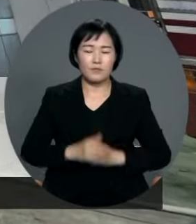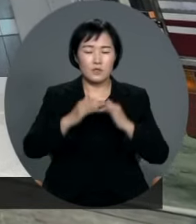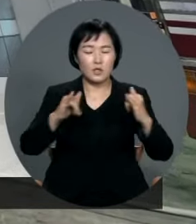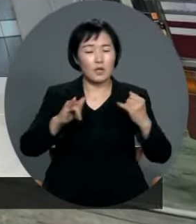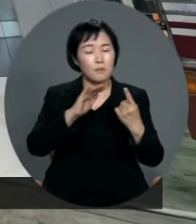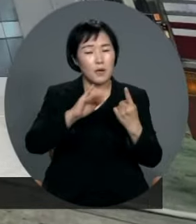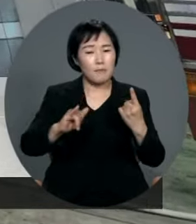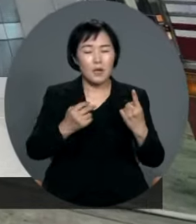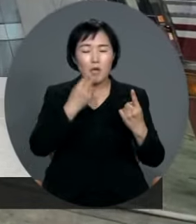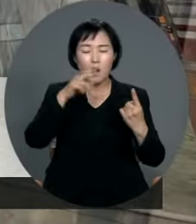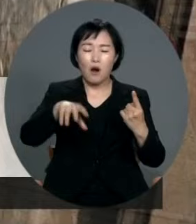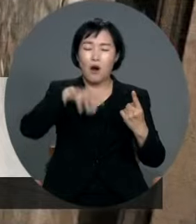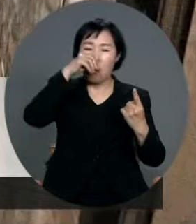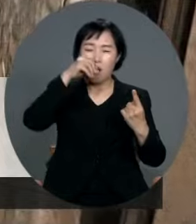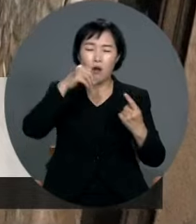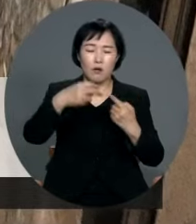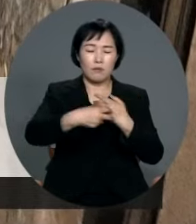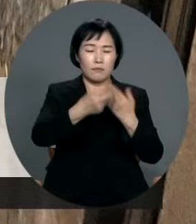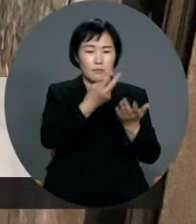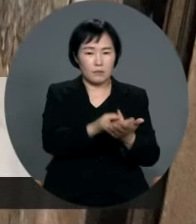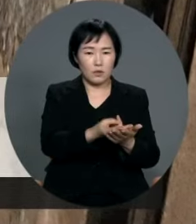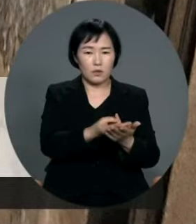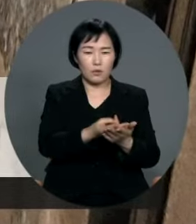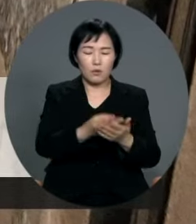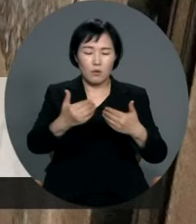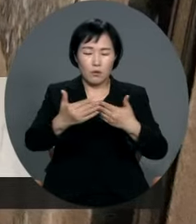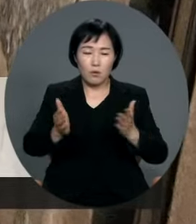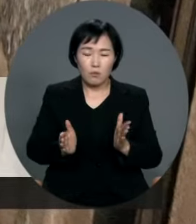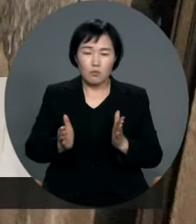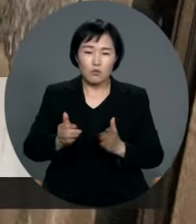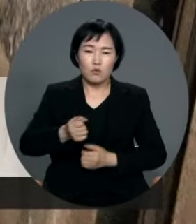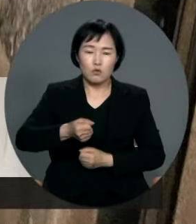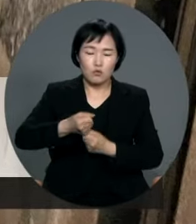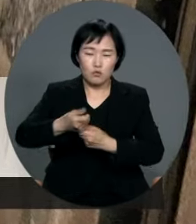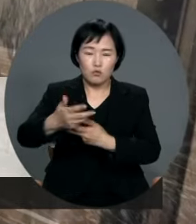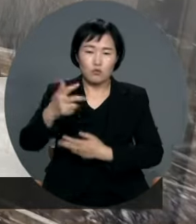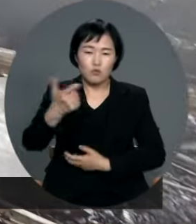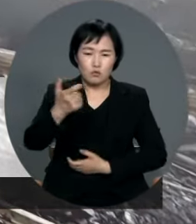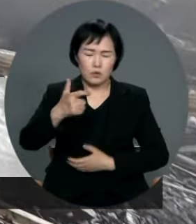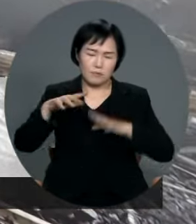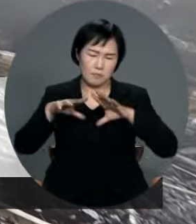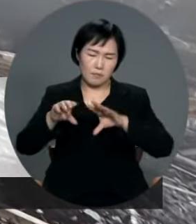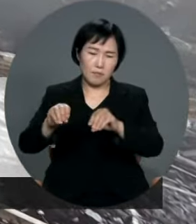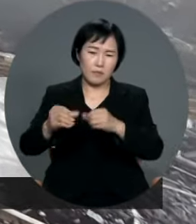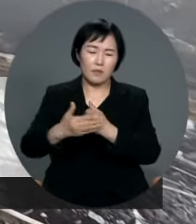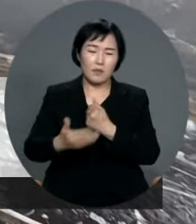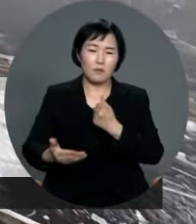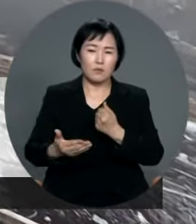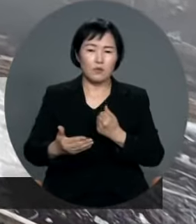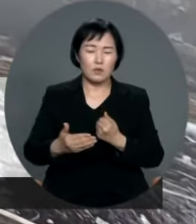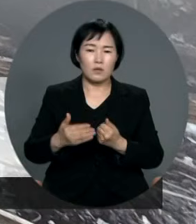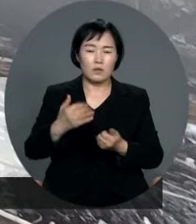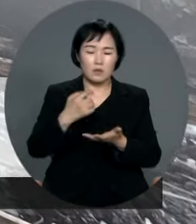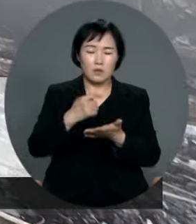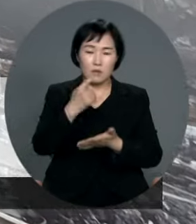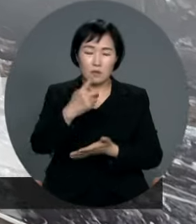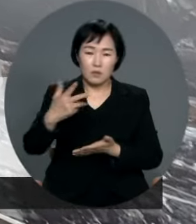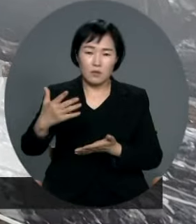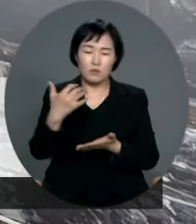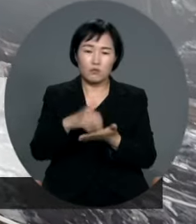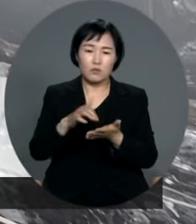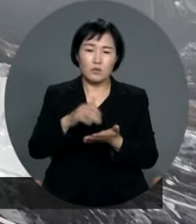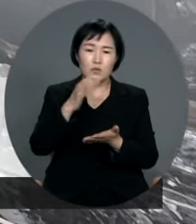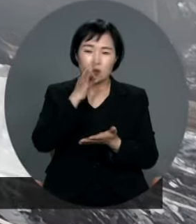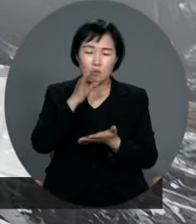연기를 들이마셔 병원으로 옮겨졌고 60여 제곱미터 규모의 사무실이 전소의 소방서 추산 1300만 원의 재산